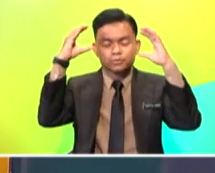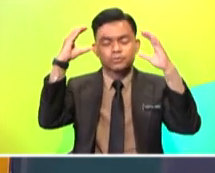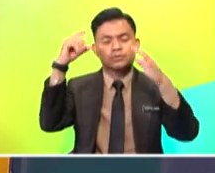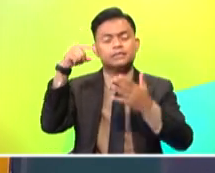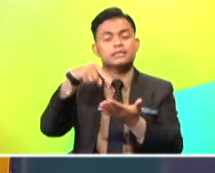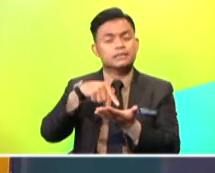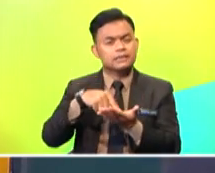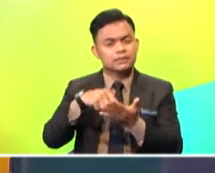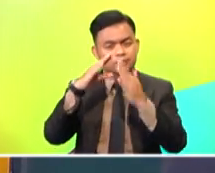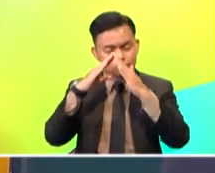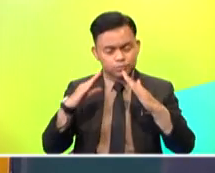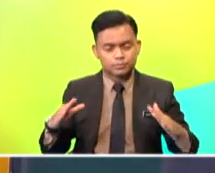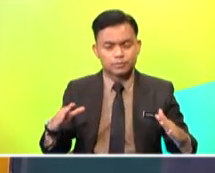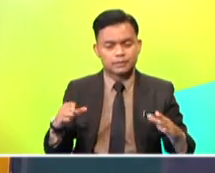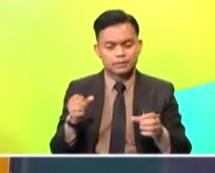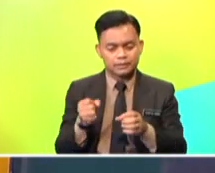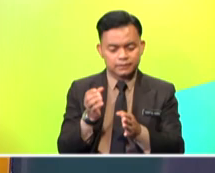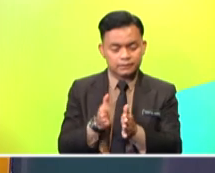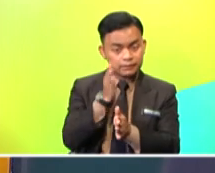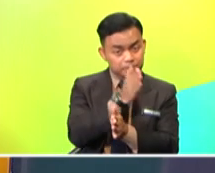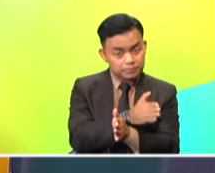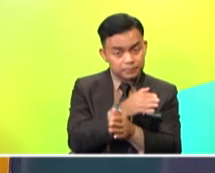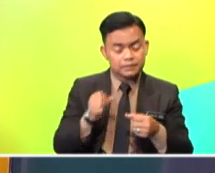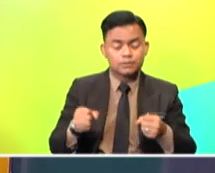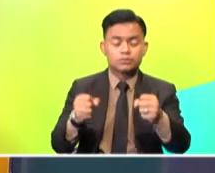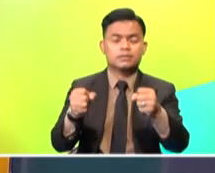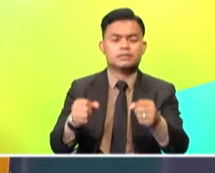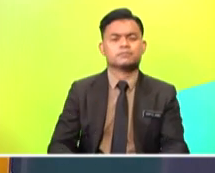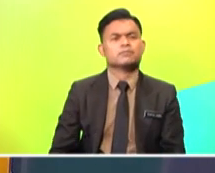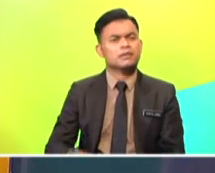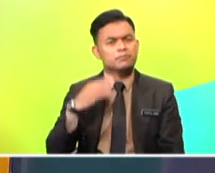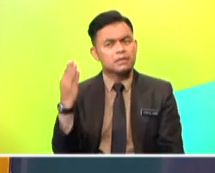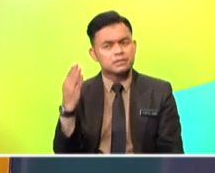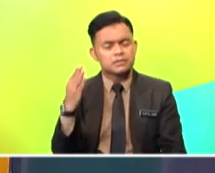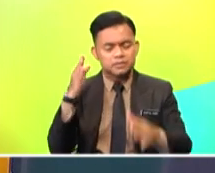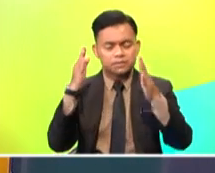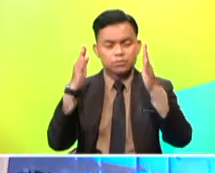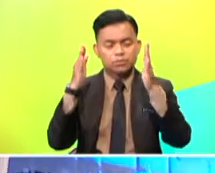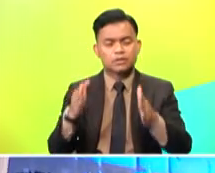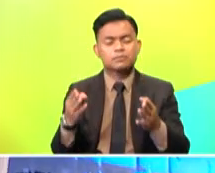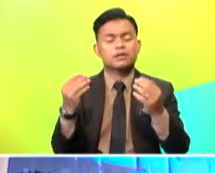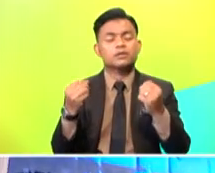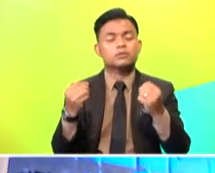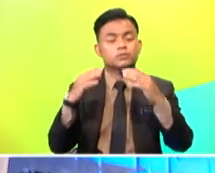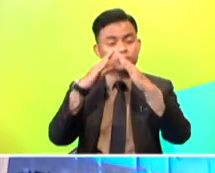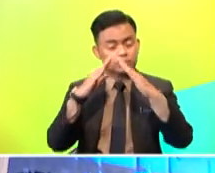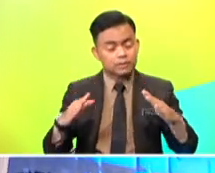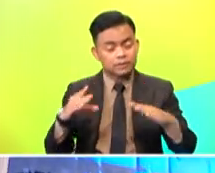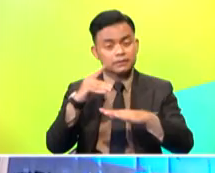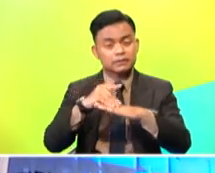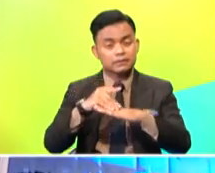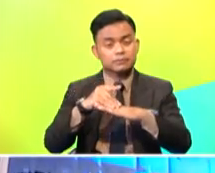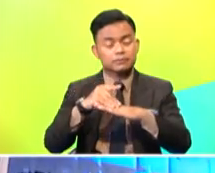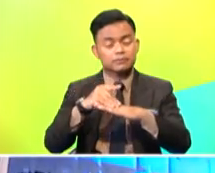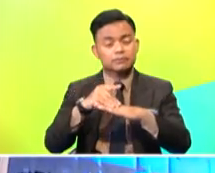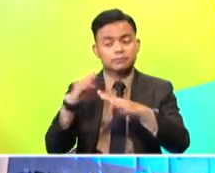sungai? Kenapa ya cikgu nak buat rumah tepi sungai pula? Selalunya orang buat rumah dekat bandar. Itulah. Suatu hari nanti cikgu mengharapkan semasa